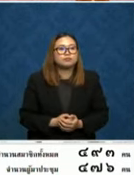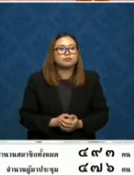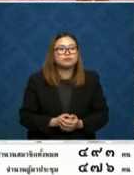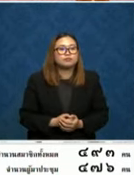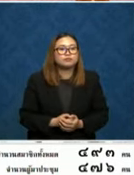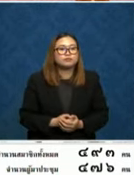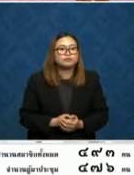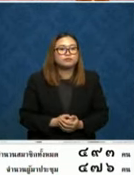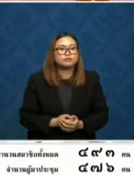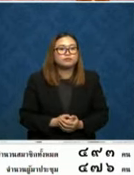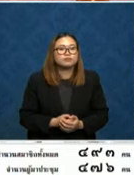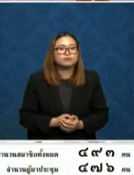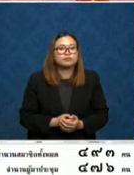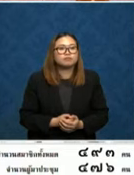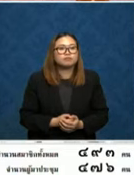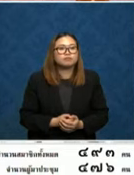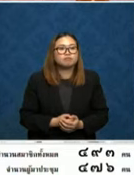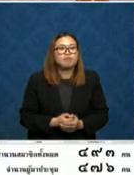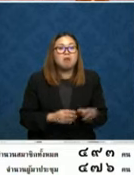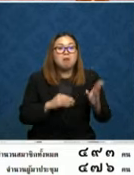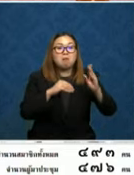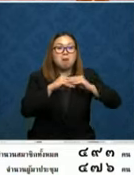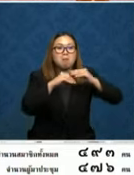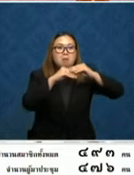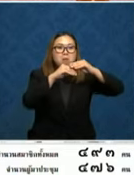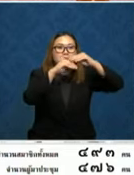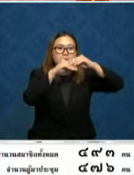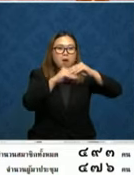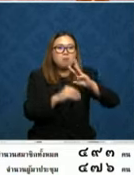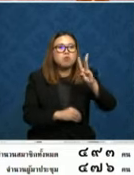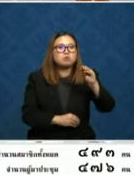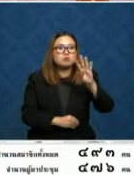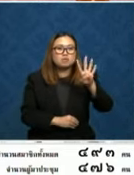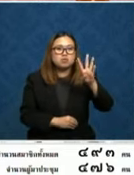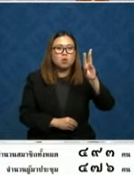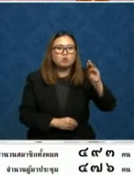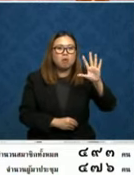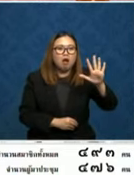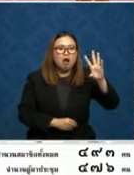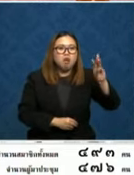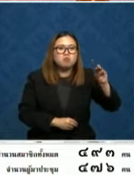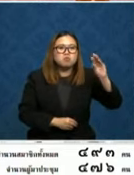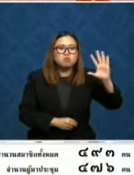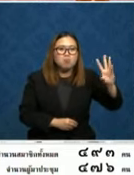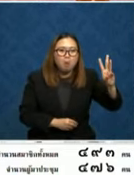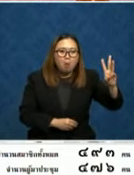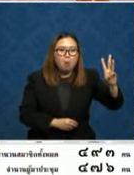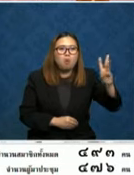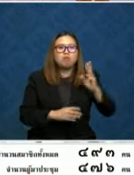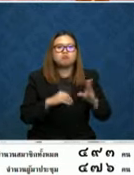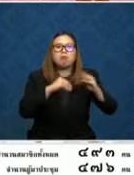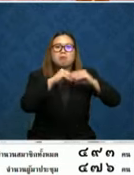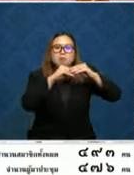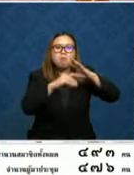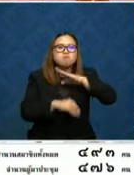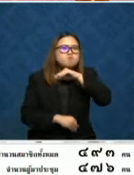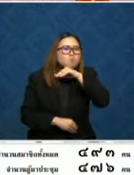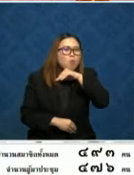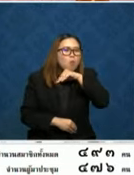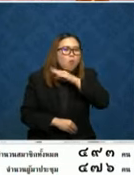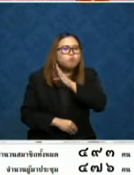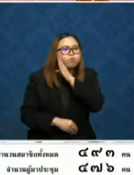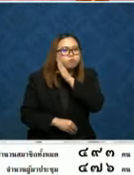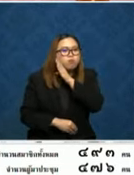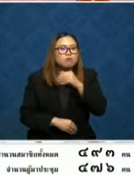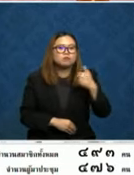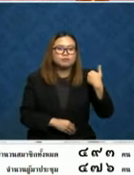ก็มีเพิ่มขึ้นตั้งแต่ปี64 65 66นะครับก็อยู่ในระหว่างดำเนินคดีพิเศษกันนะครับแต่ว่าจริงๆก็อย่างที่แ